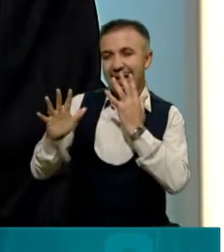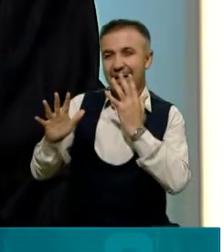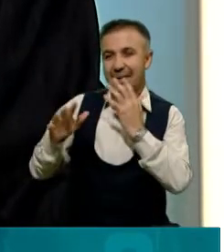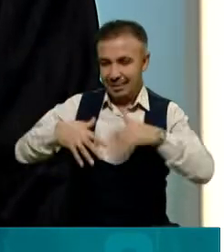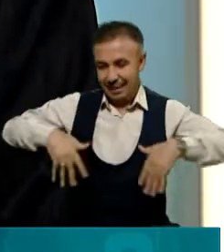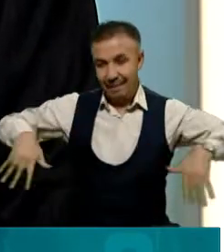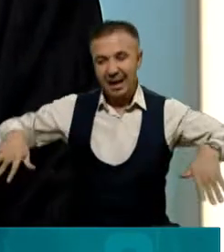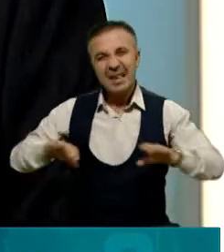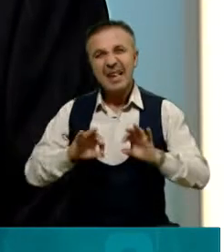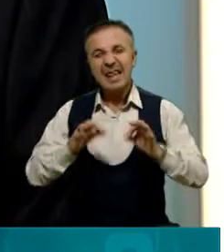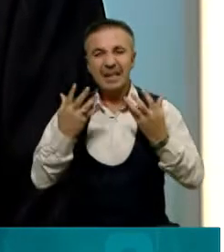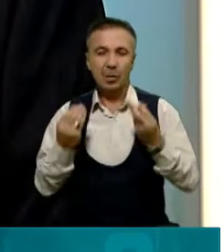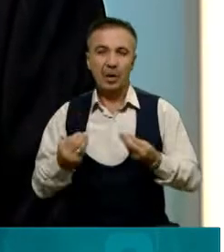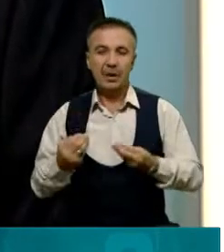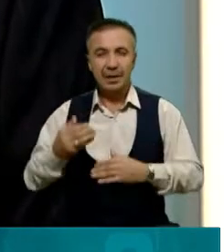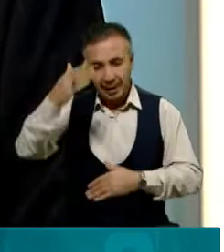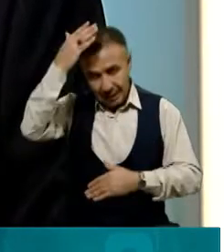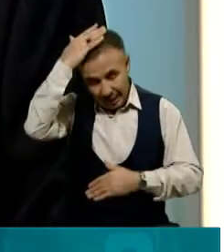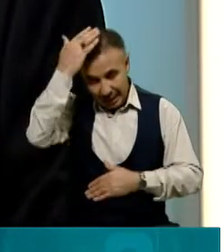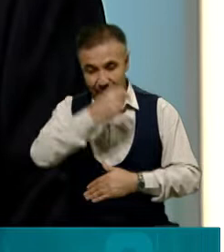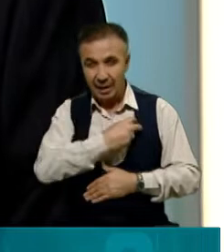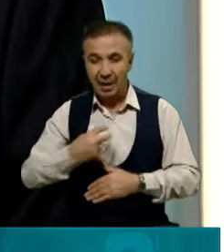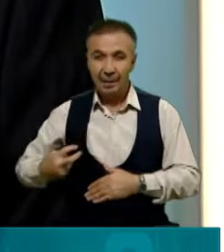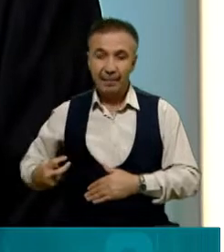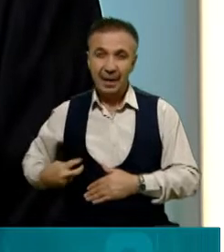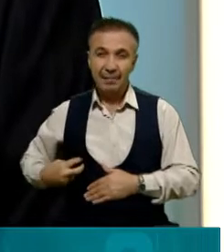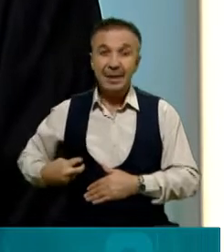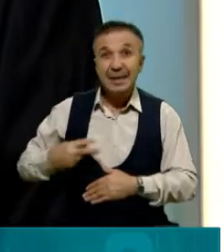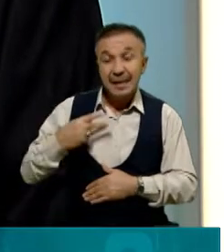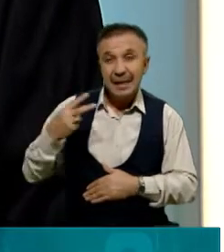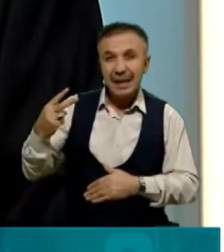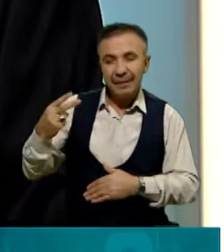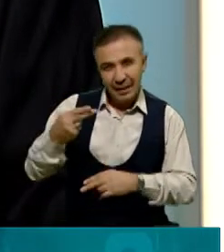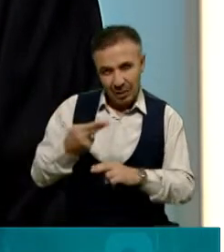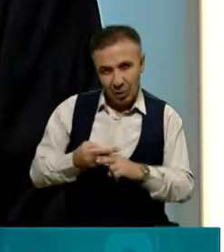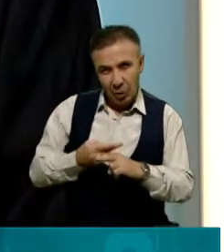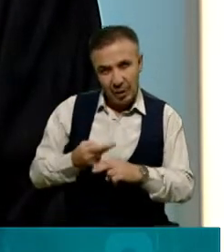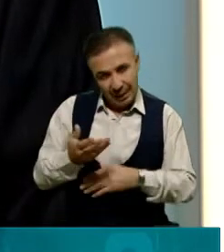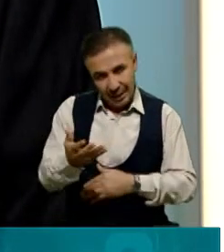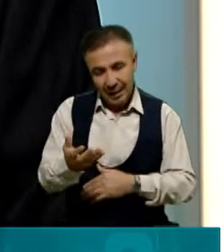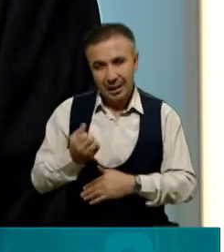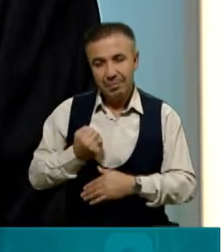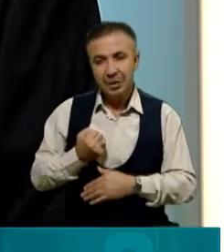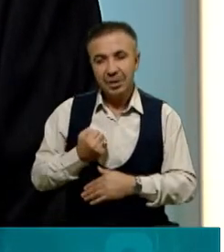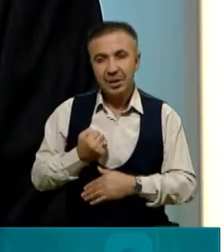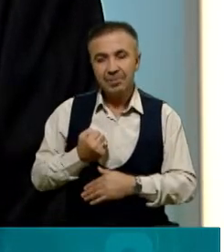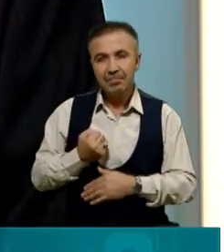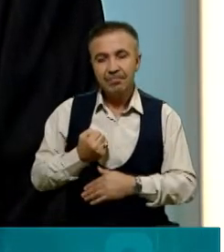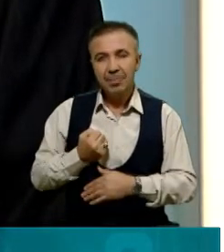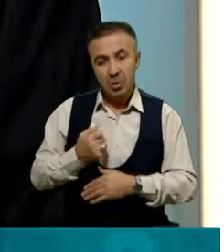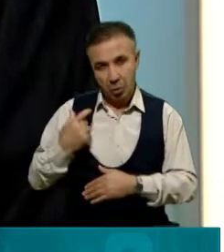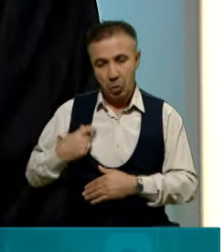Hazreti Peygamber aleyhissalatu vesselam tarafından ifade edilmiştir. Ve altını çizerek ifade